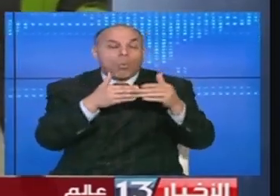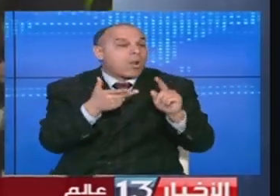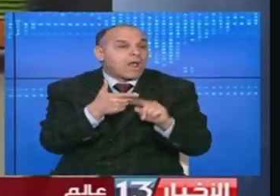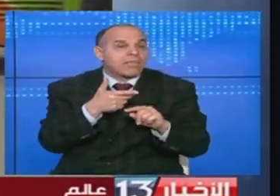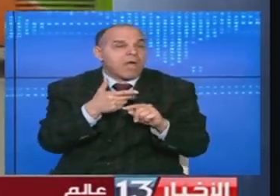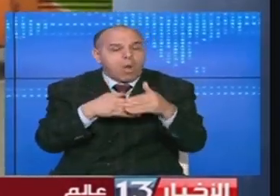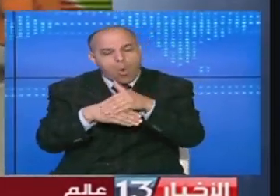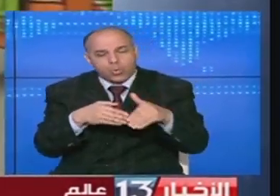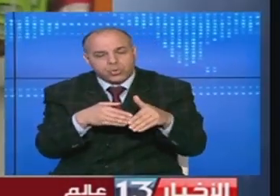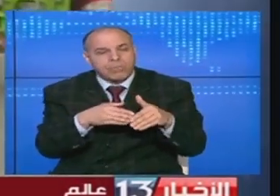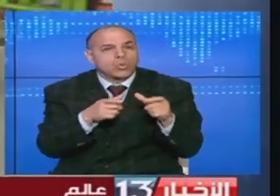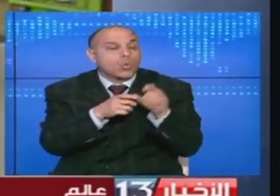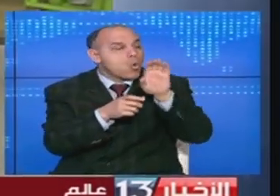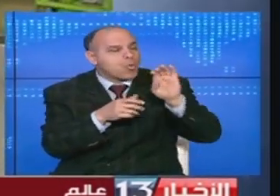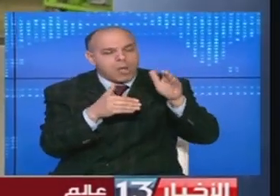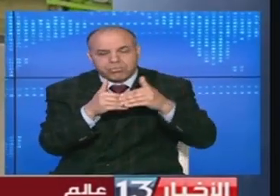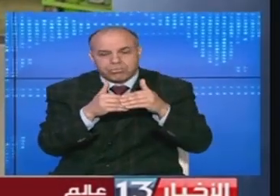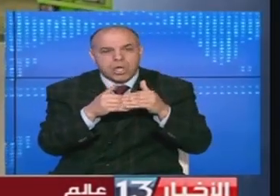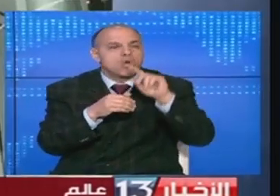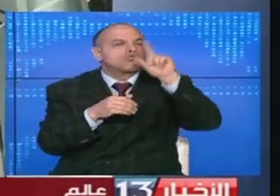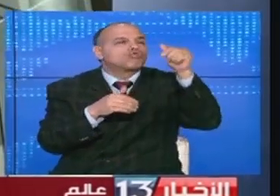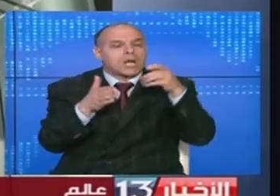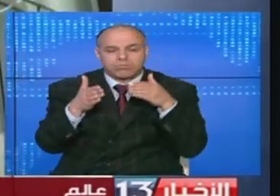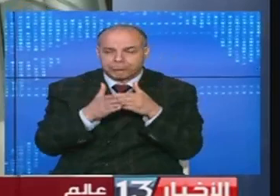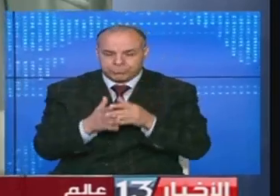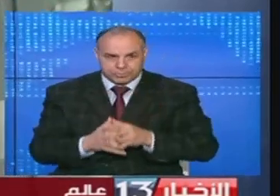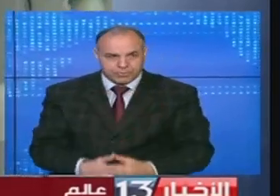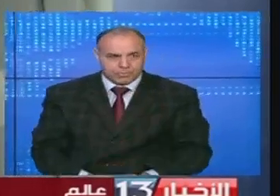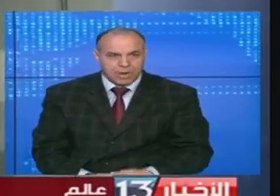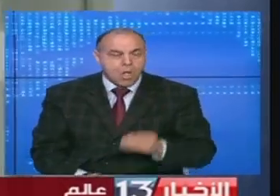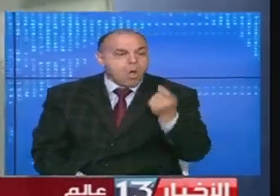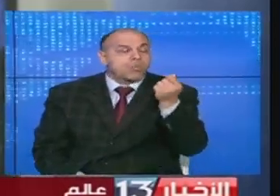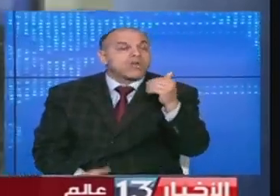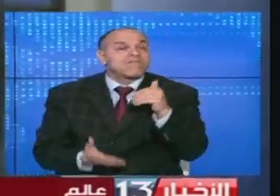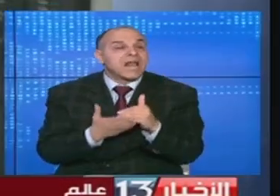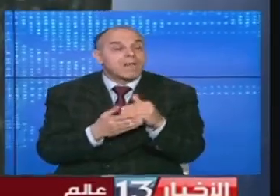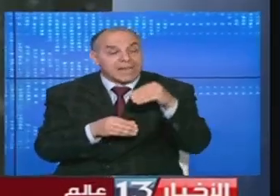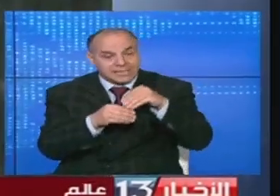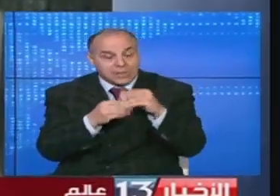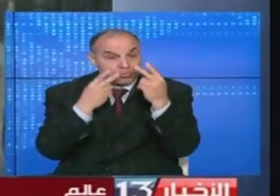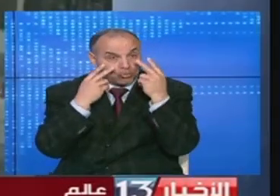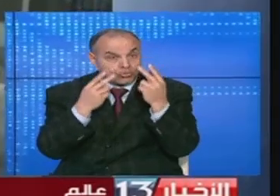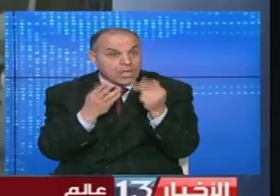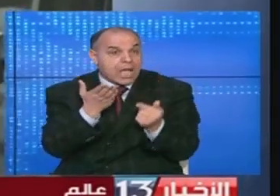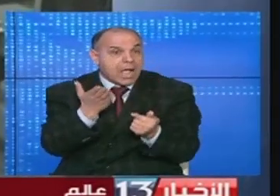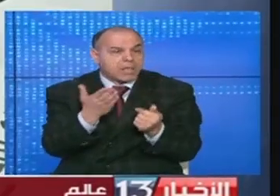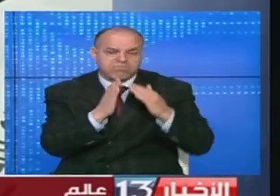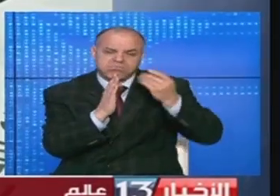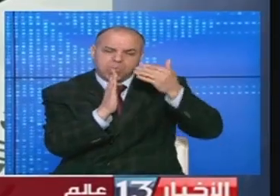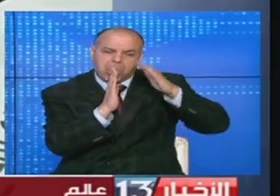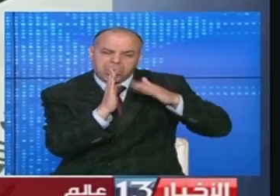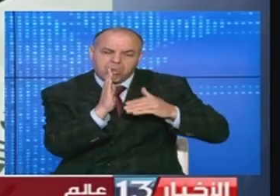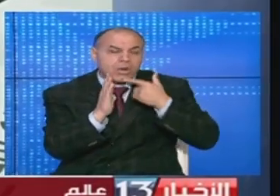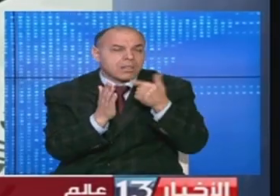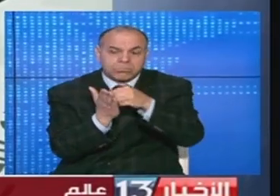ل حدودها امام الدول الاوروبيه لمده شهر بورصه على مر اه الاقتصاد شاهدت من جهتها تراجعا فقد